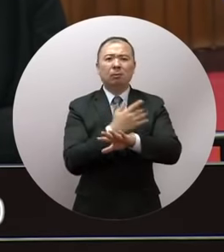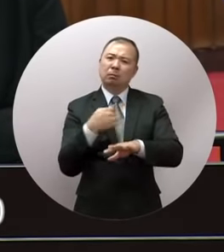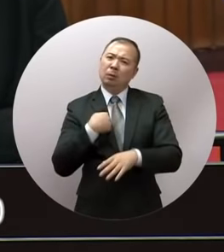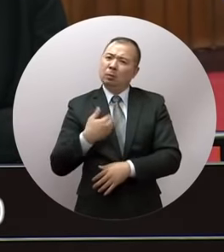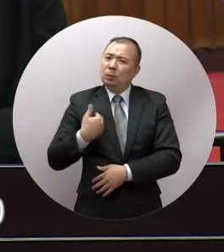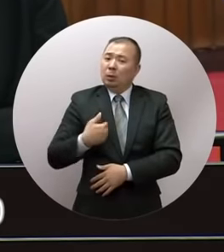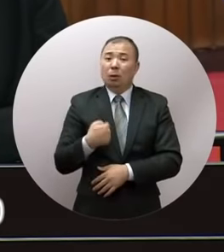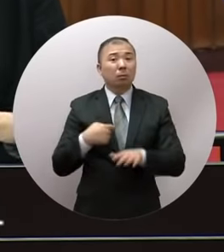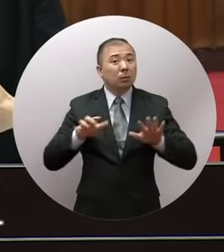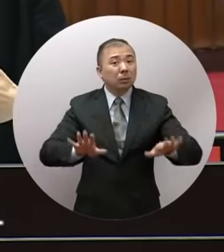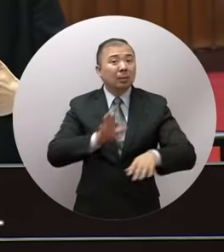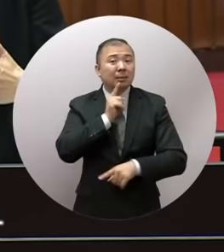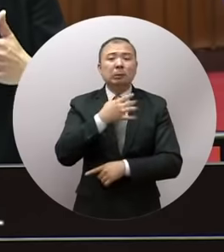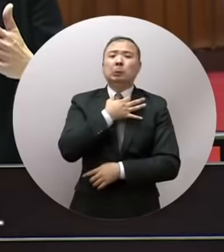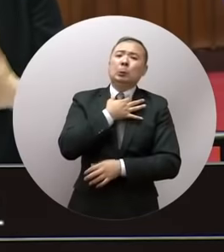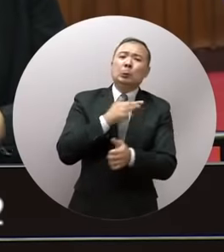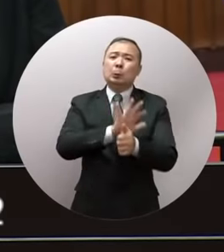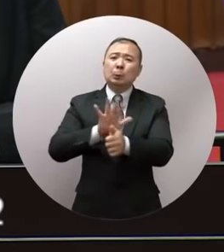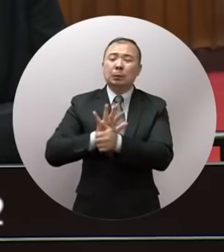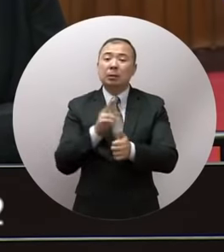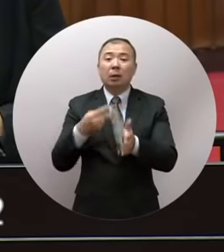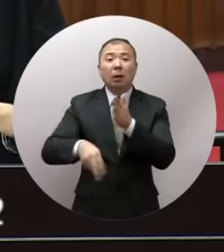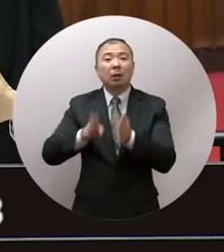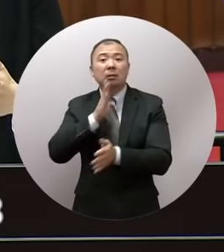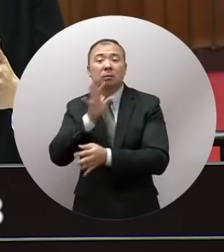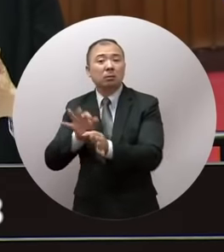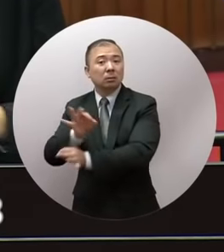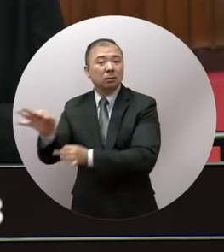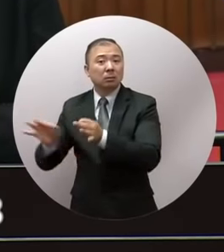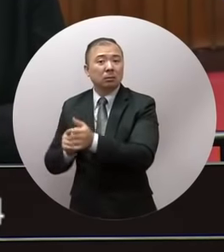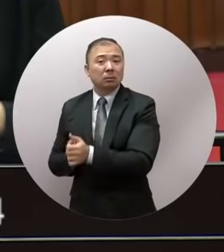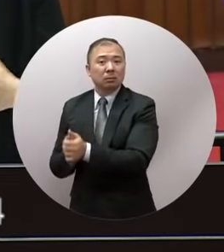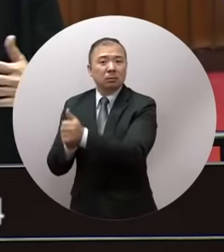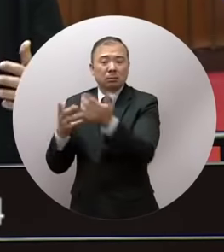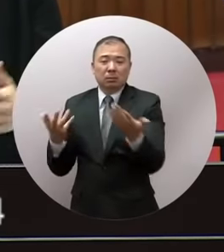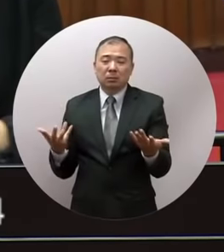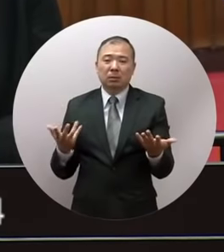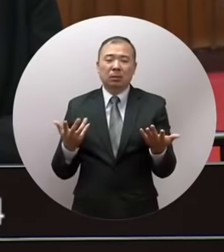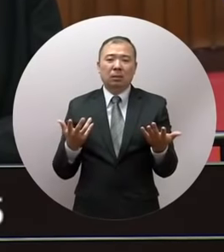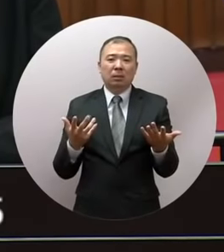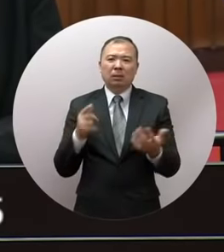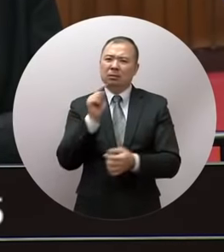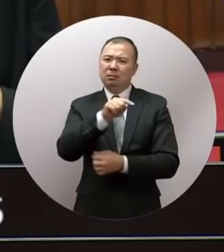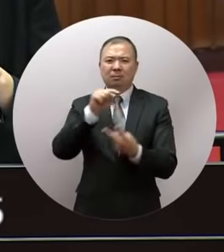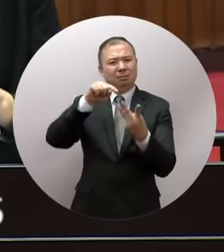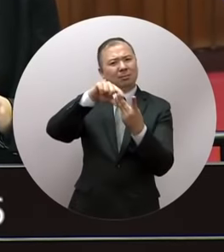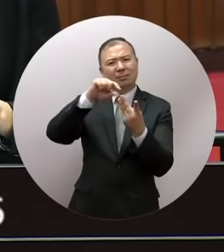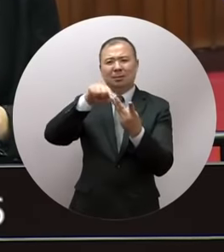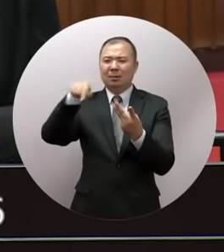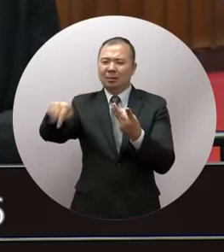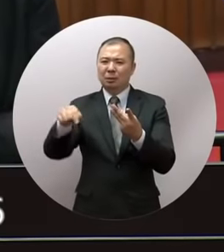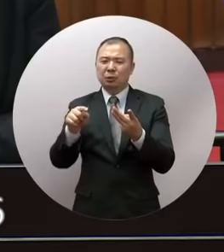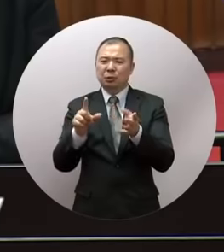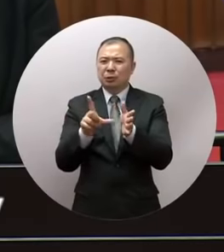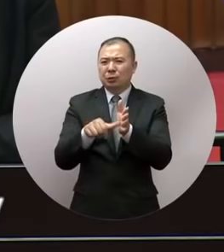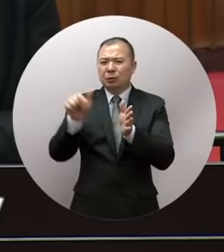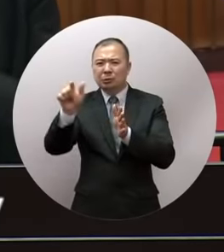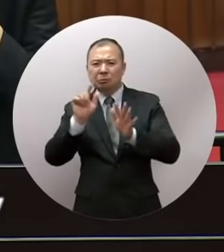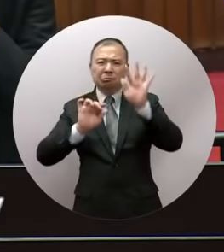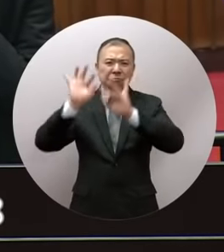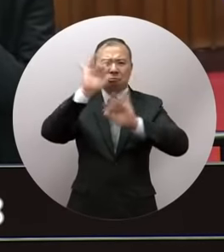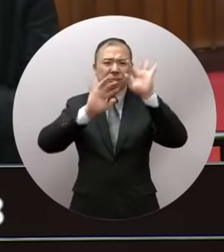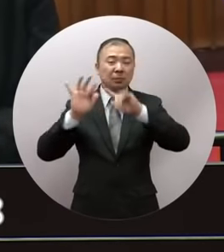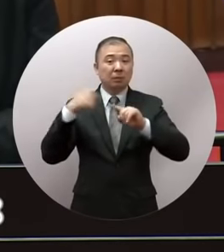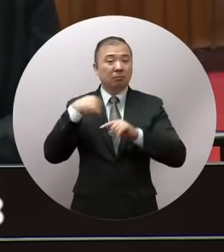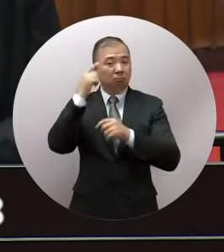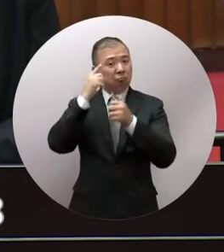在纾困阶段，在止血阶段，还是在输血？因为其实这个是会常常是混淆的哈，到底还是在纾困呢，还是在振兴